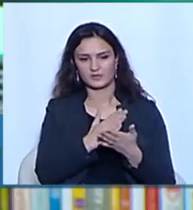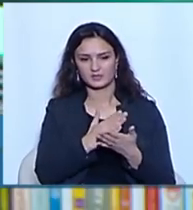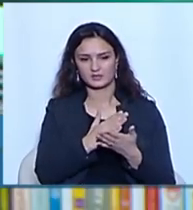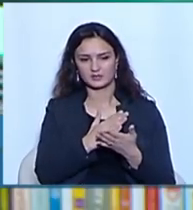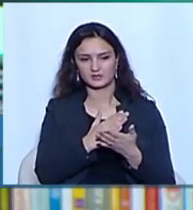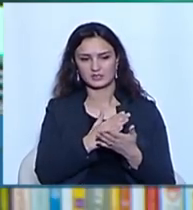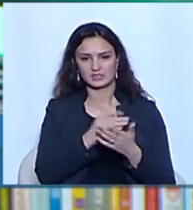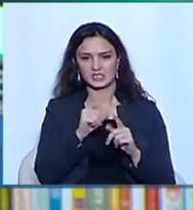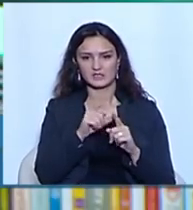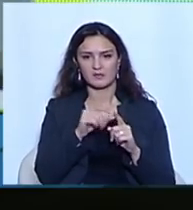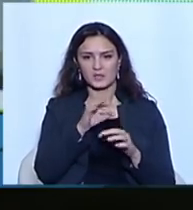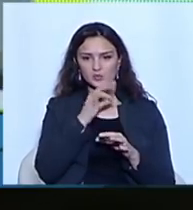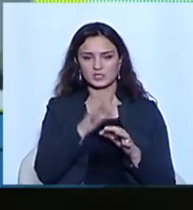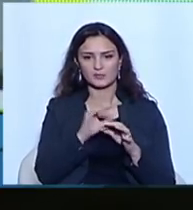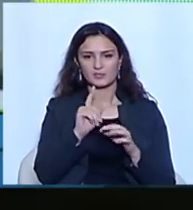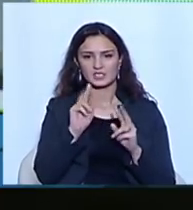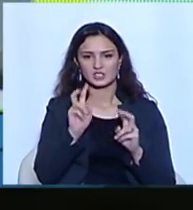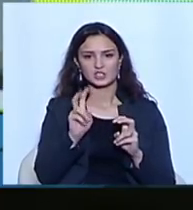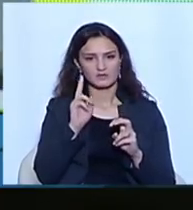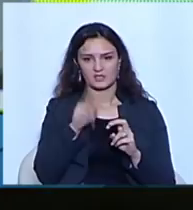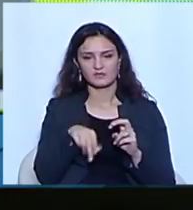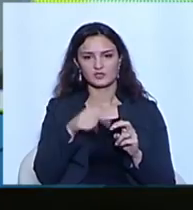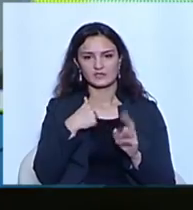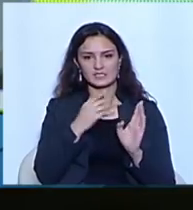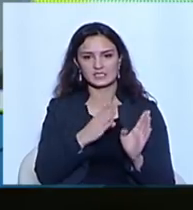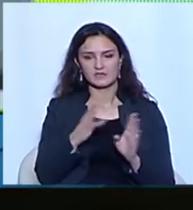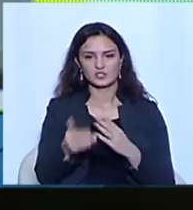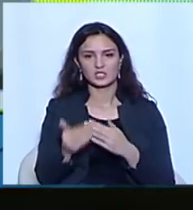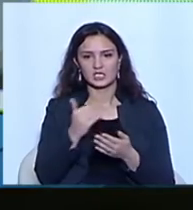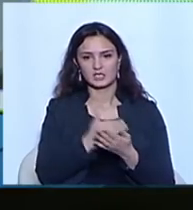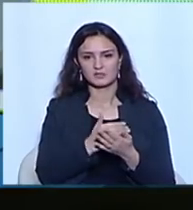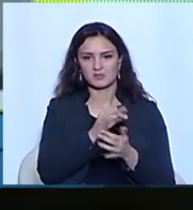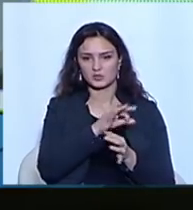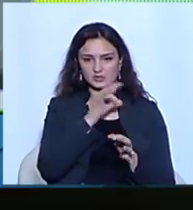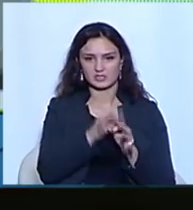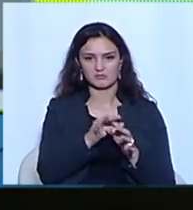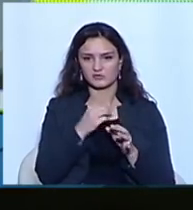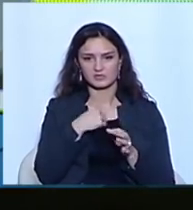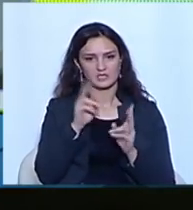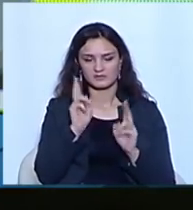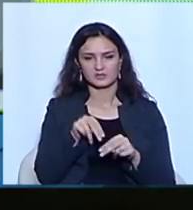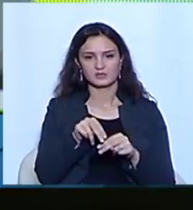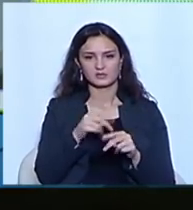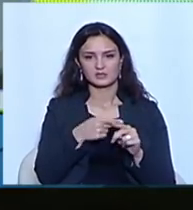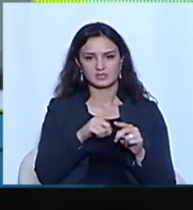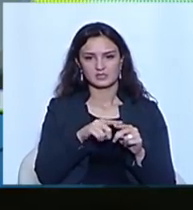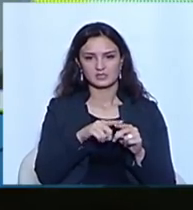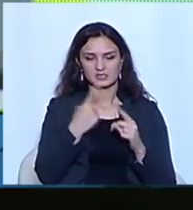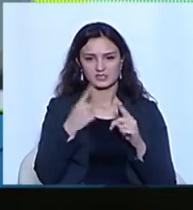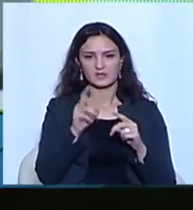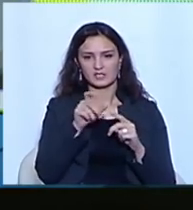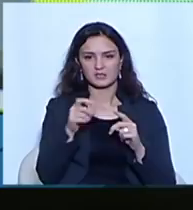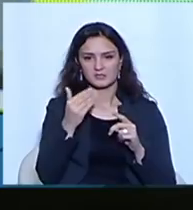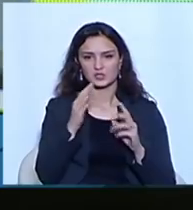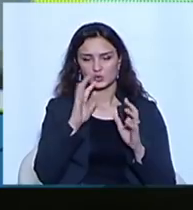რო სიტყვა პასუხისმგებლობა რას ნიშნავს არ ვიცით, ჩვენი ქცევის შედეგებზე პასუხისგება ჩვენ არ ვიცით და სხვა